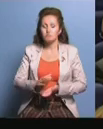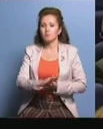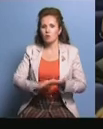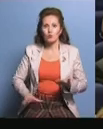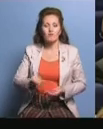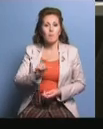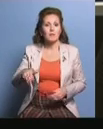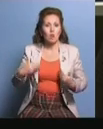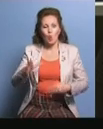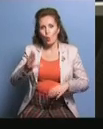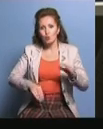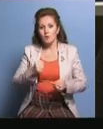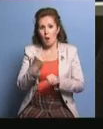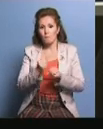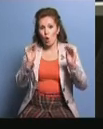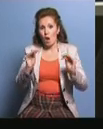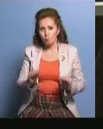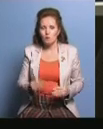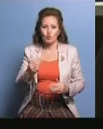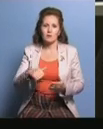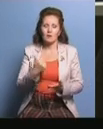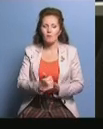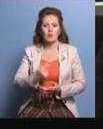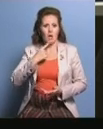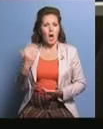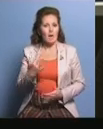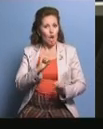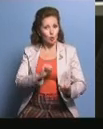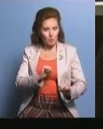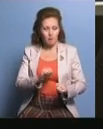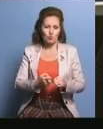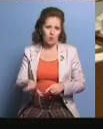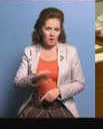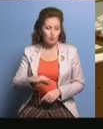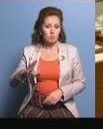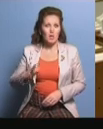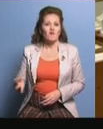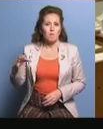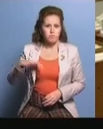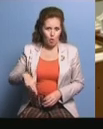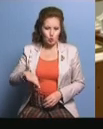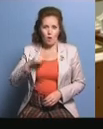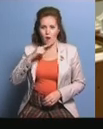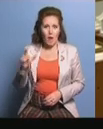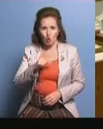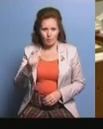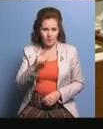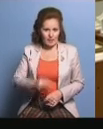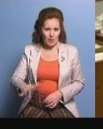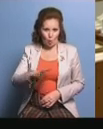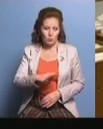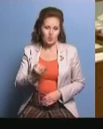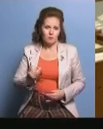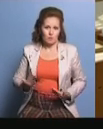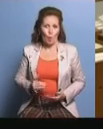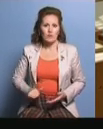ушли на проработку. Теперь главное, резюмировал глава республики, чтобы все это сработало в пользу экономики региона, а значит и жителей республики.